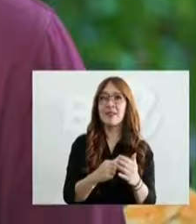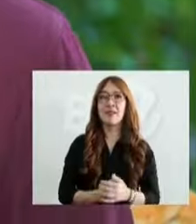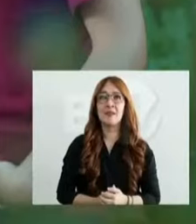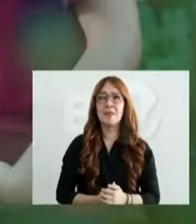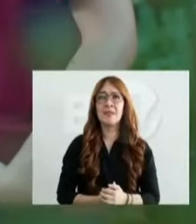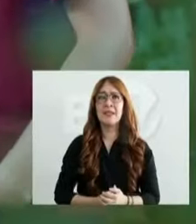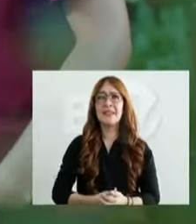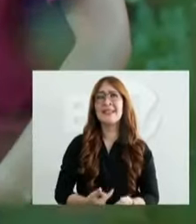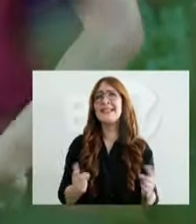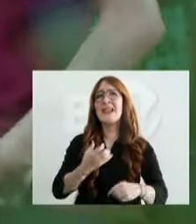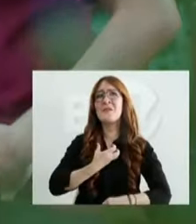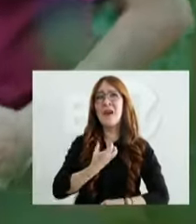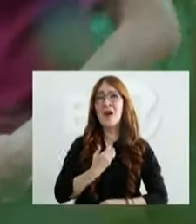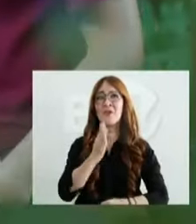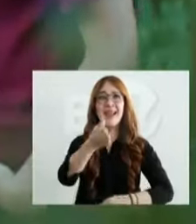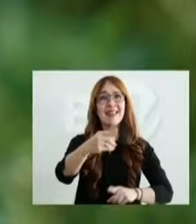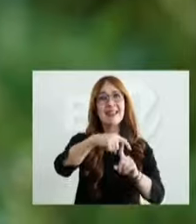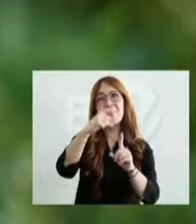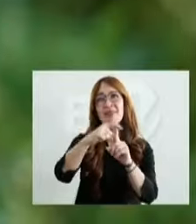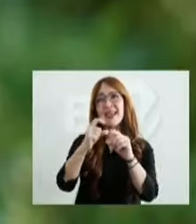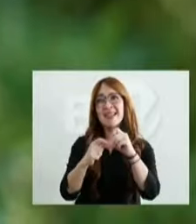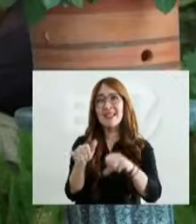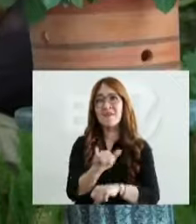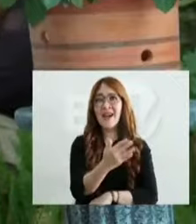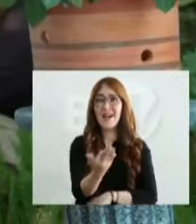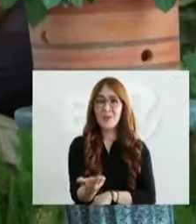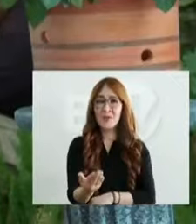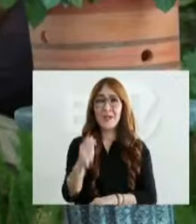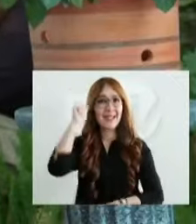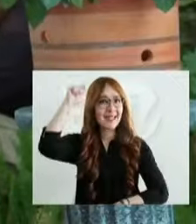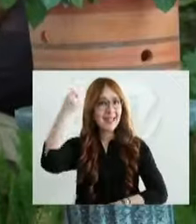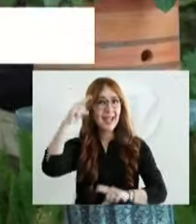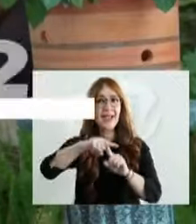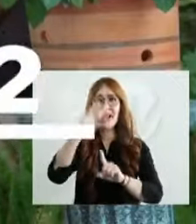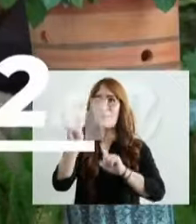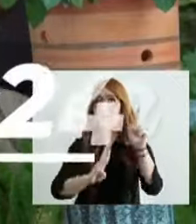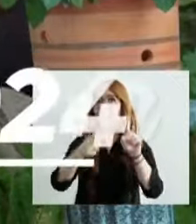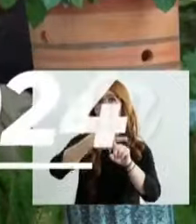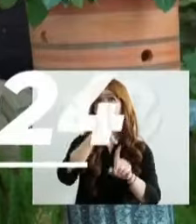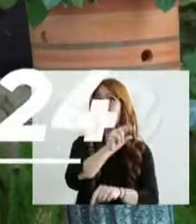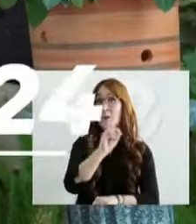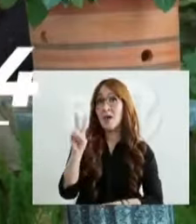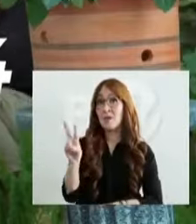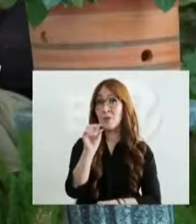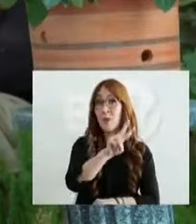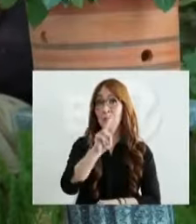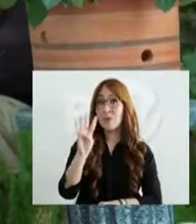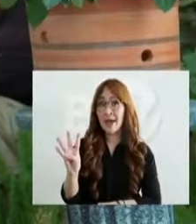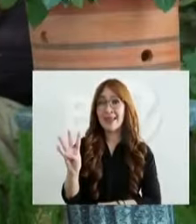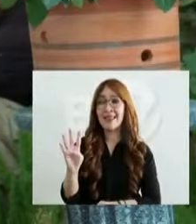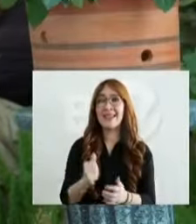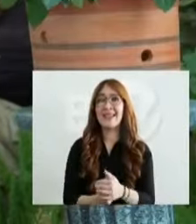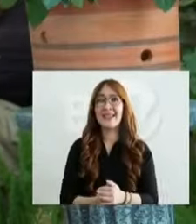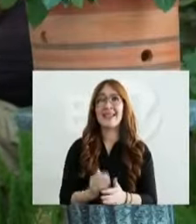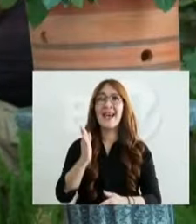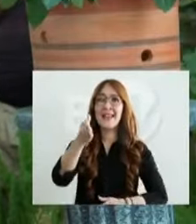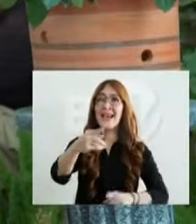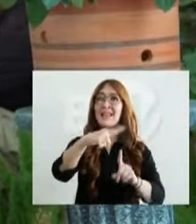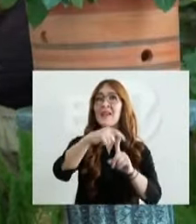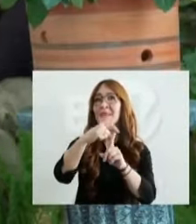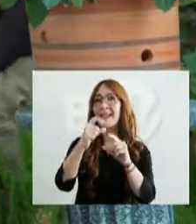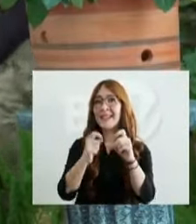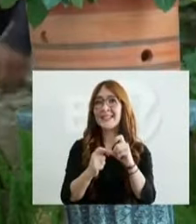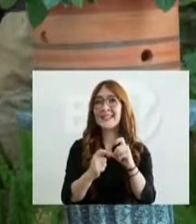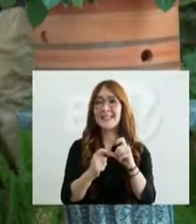sayang akok jadi pengen deh k TPS tersayang sama kamu jangan lupa ya tanggal 14 Februari 2024